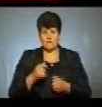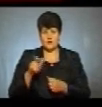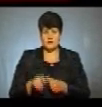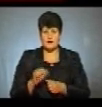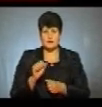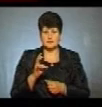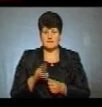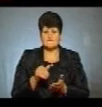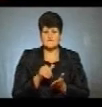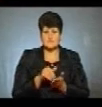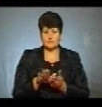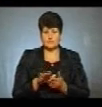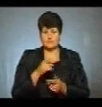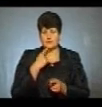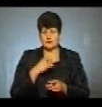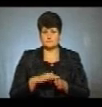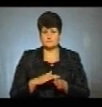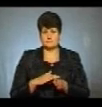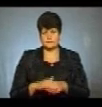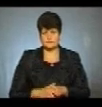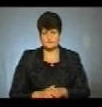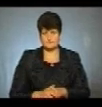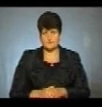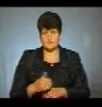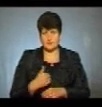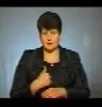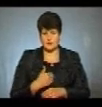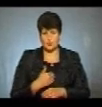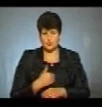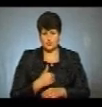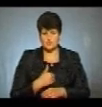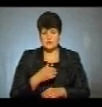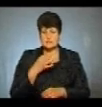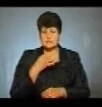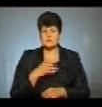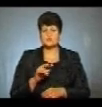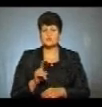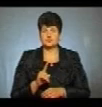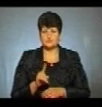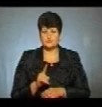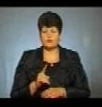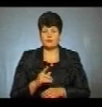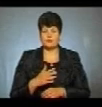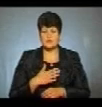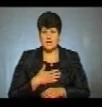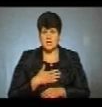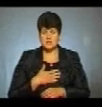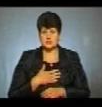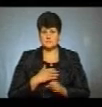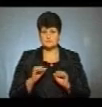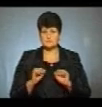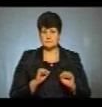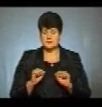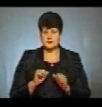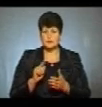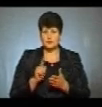на камеру відмовився називати своє прізвище. Я хочу констатувати, що наші можновладці повинні